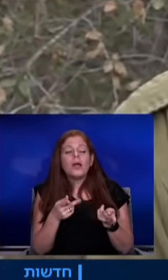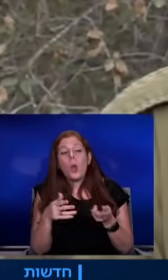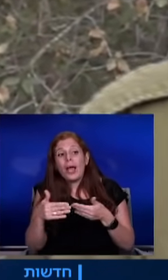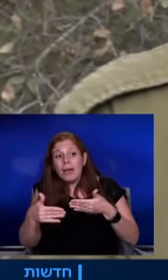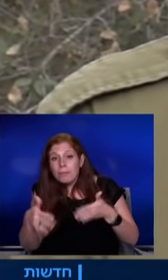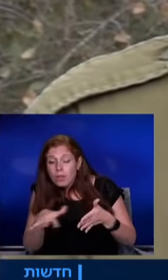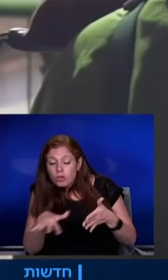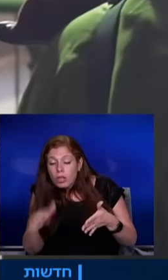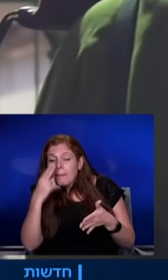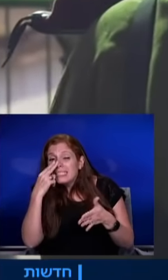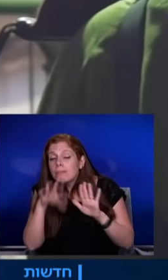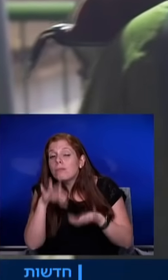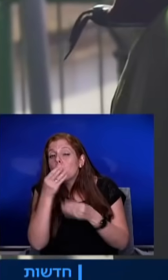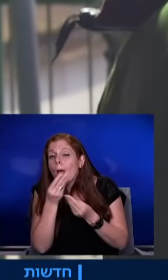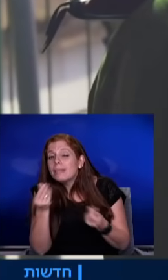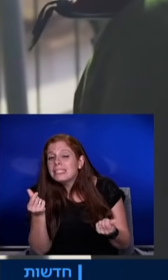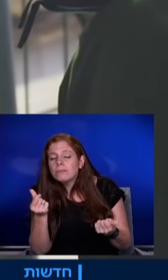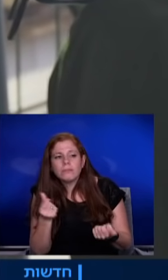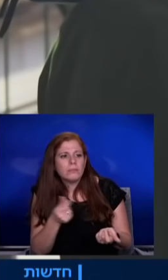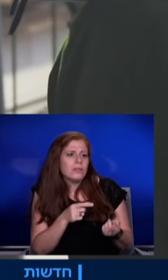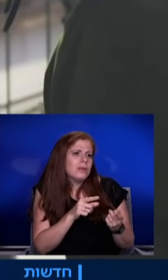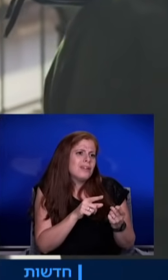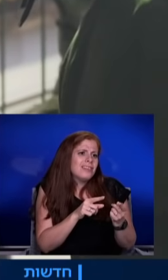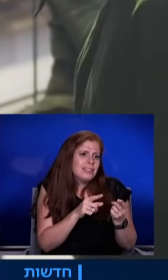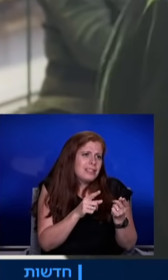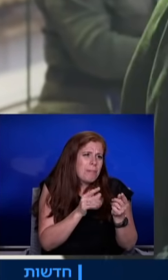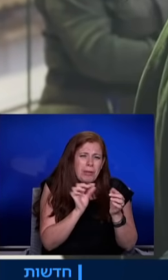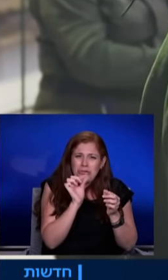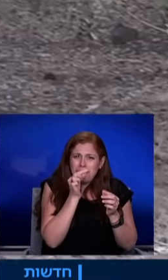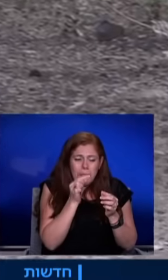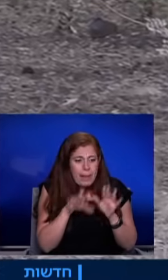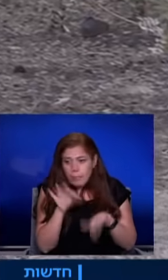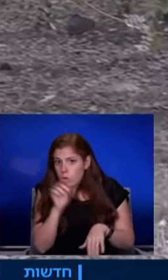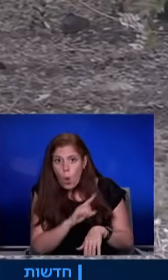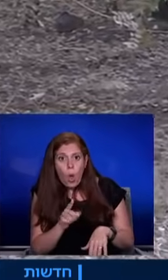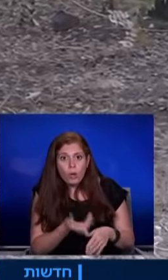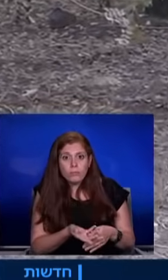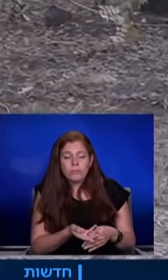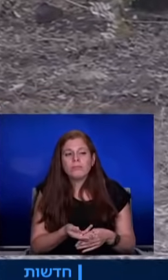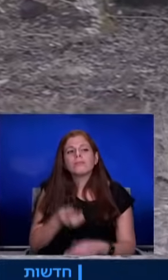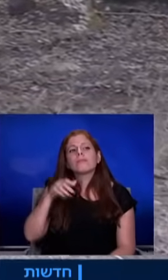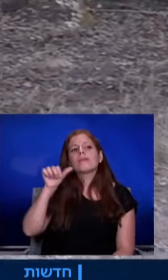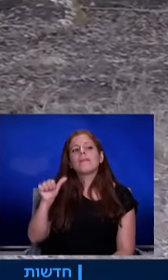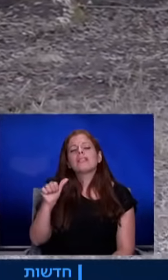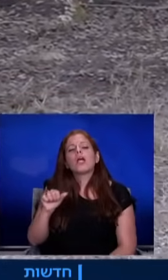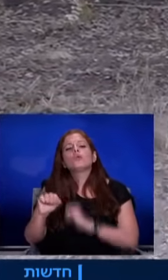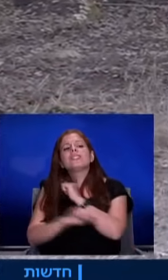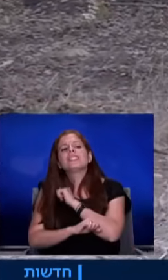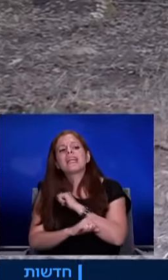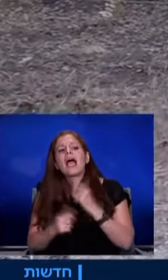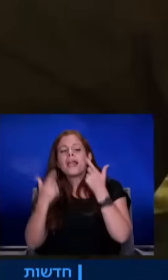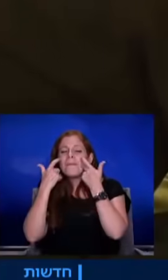להוציא ממנו רמזים. זה כחוט השערה בין למצוא אותם או לא למצוא אותם, בזכות מה שעשיתי. עמיתי הוא סגן מפקד צוות סיירים